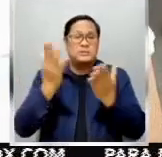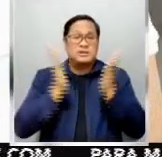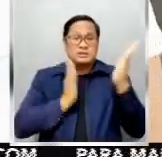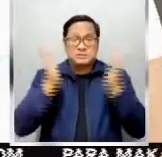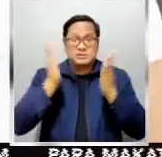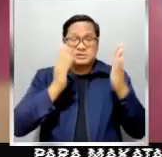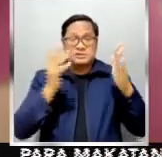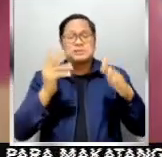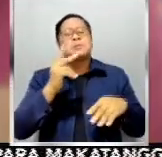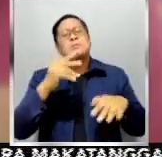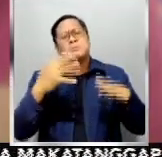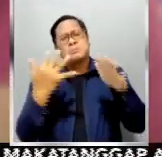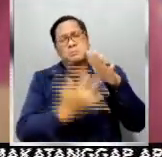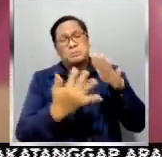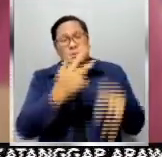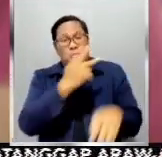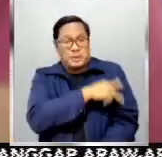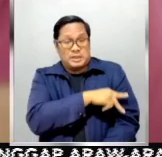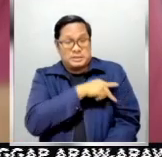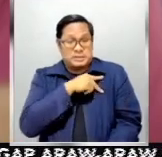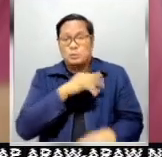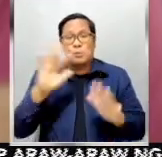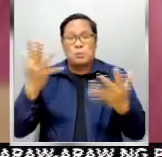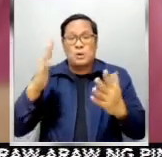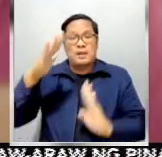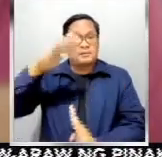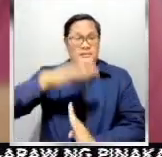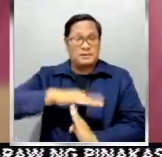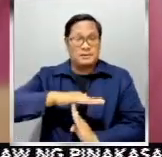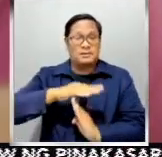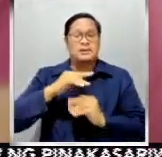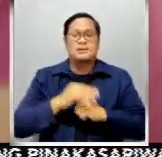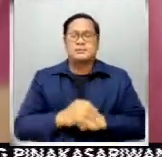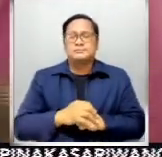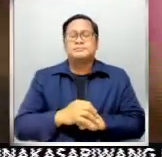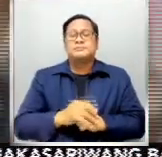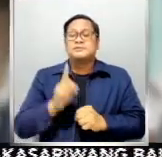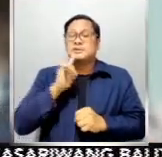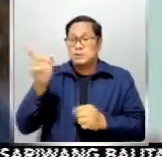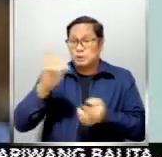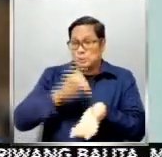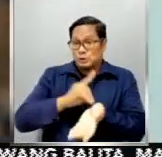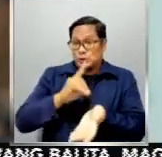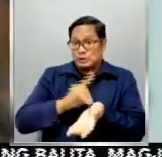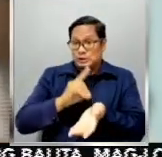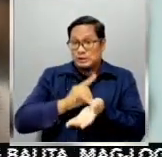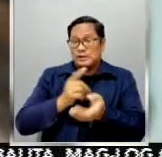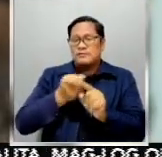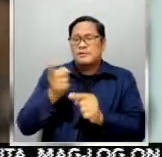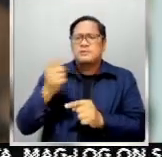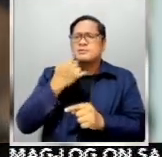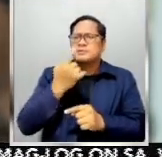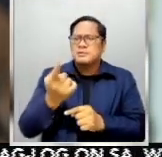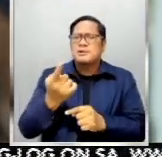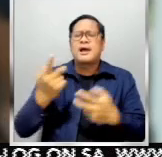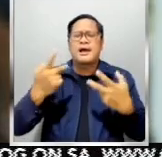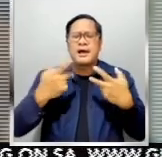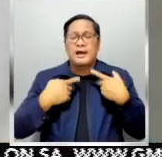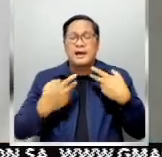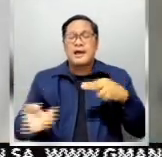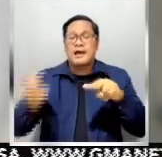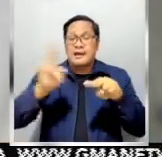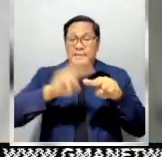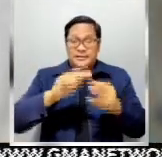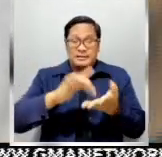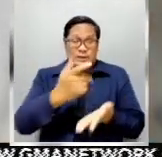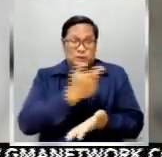kaming deadline. Ayon kay Caloocan City Vaccine Coordinator Dr. Rachel Basa, may nakuha raw silang dagdag na bakuna ngayong araw,